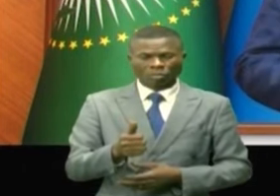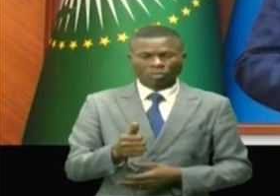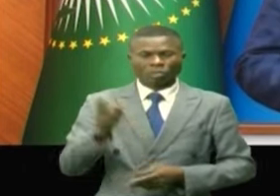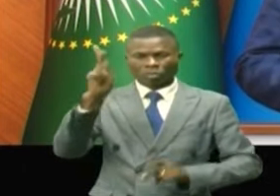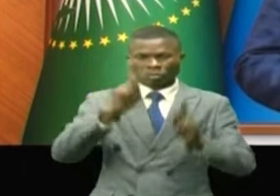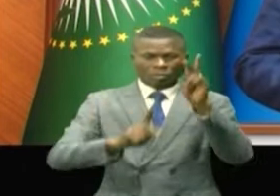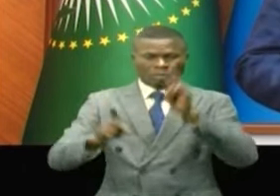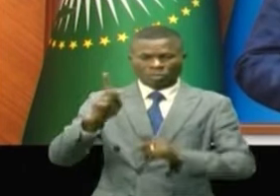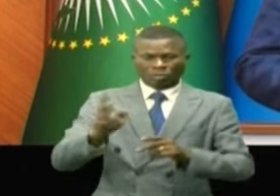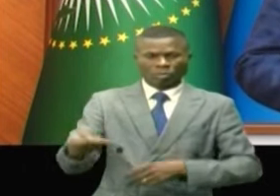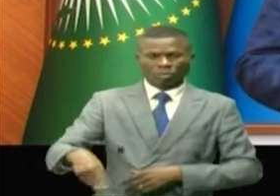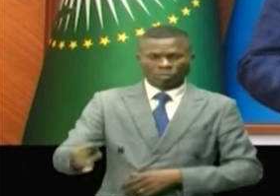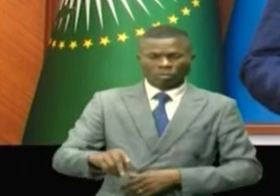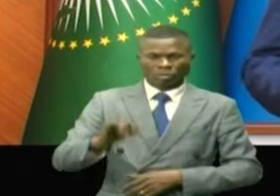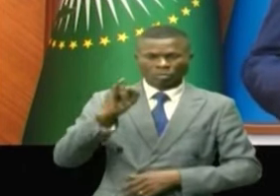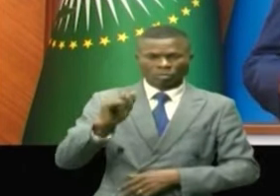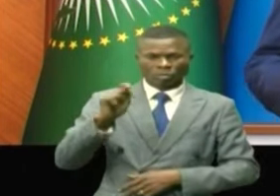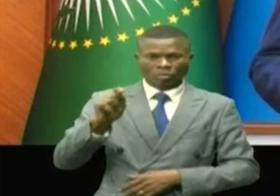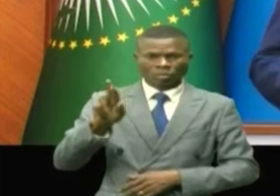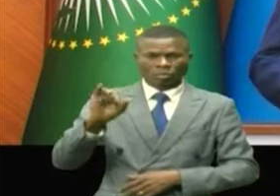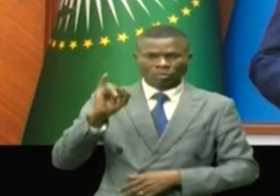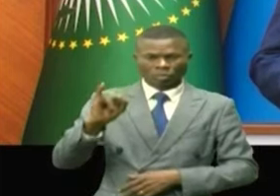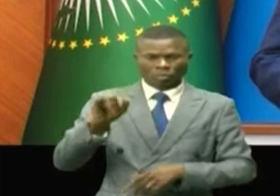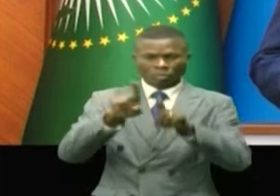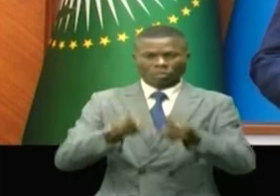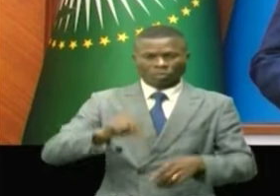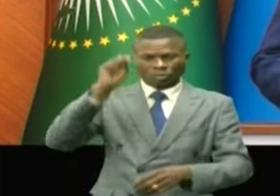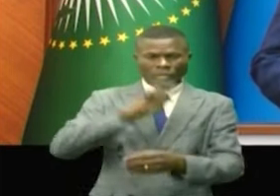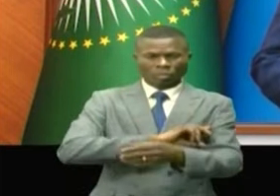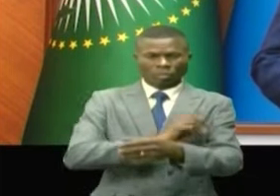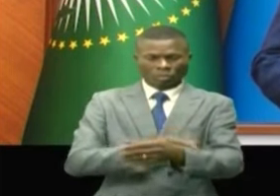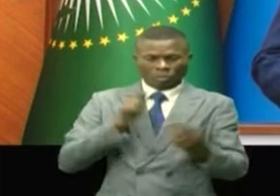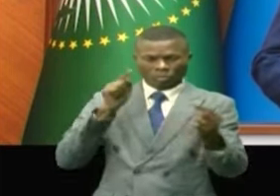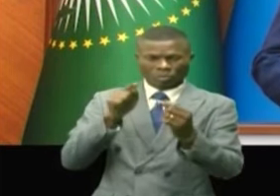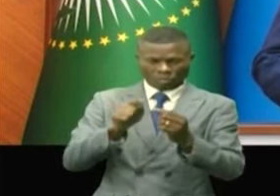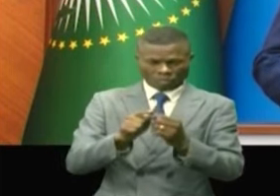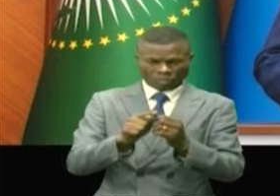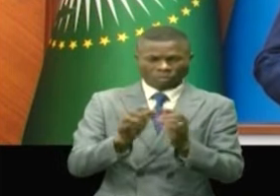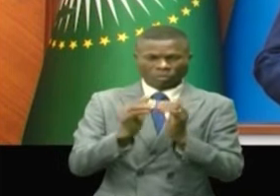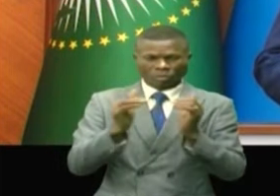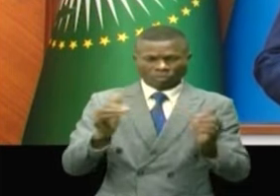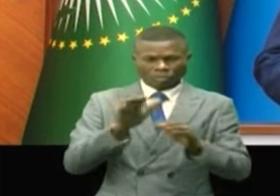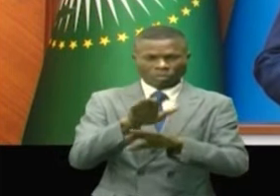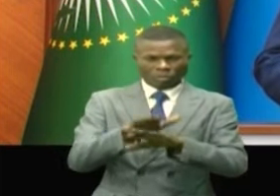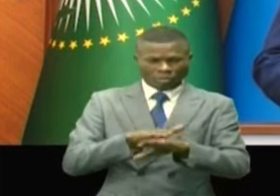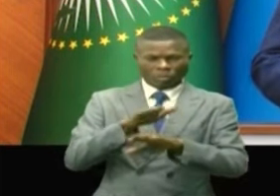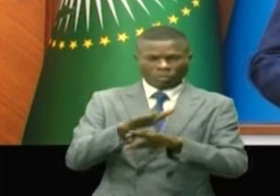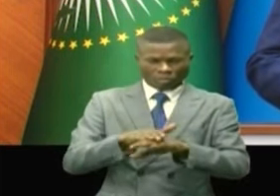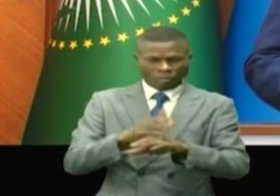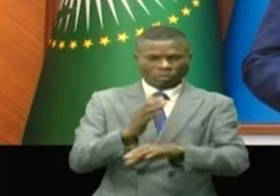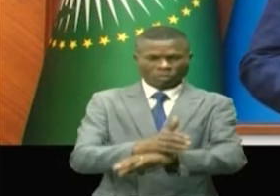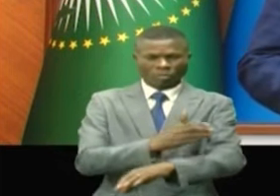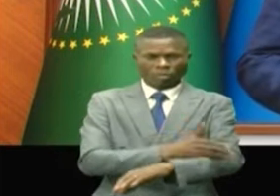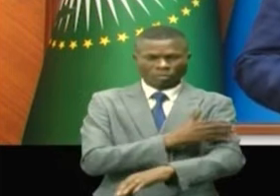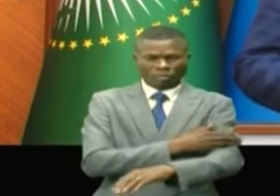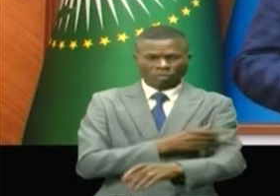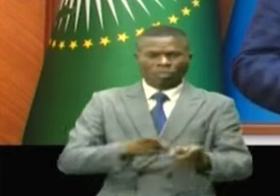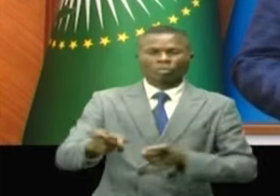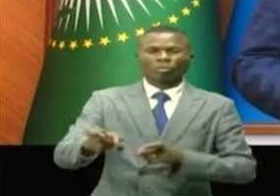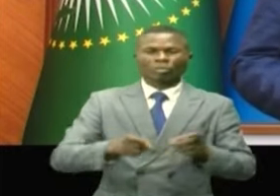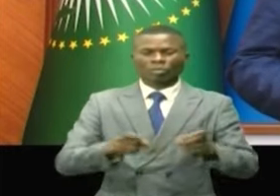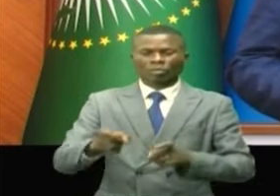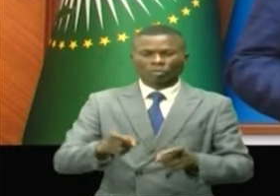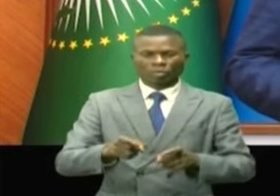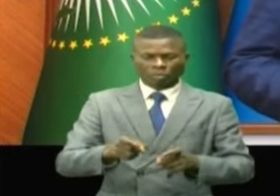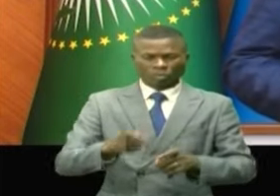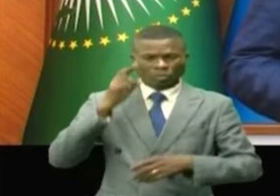populations des provinces de de litourie et du Nord kivou vers un allègement progressif et graduel du régime de